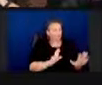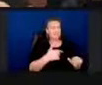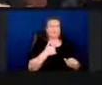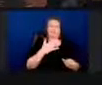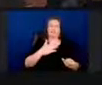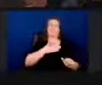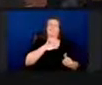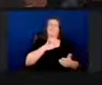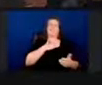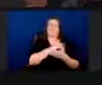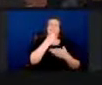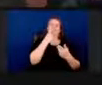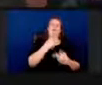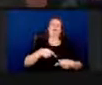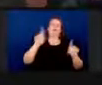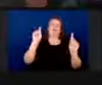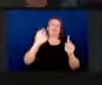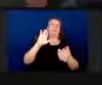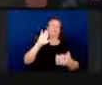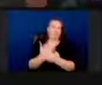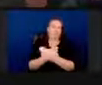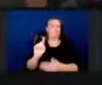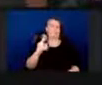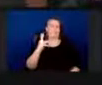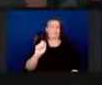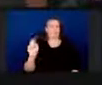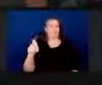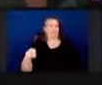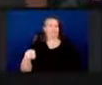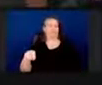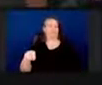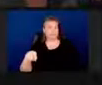الأكاديمية كان متحمسا